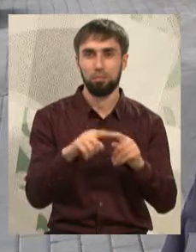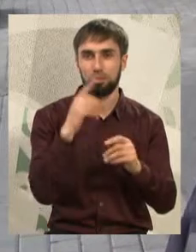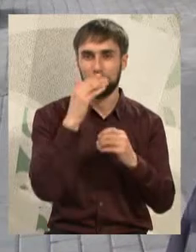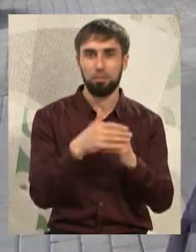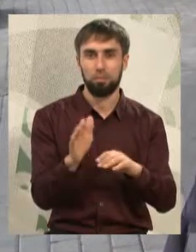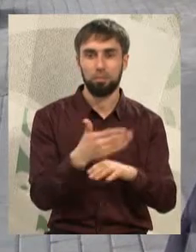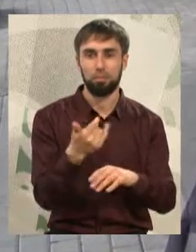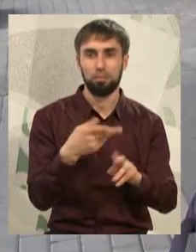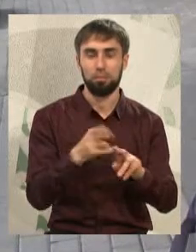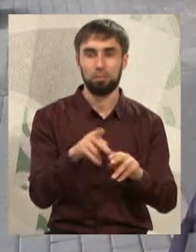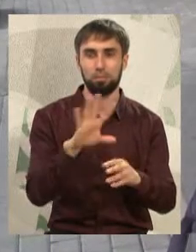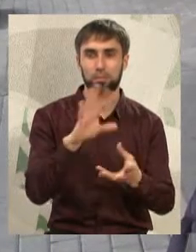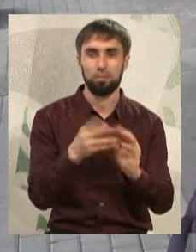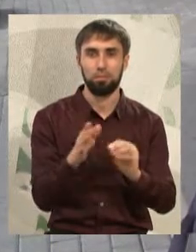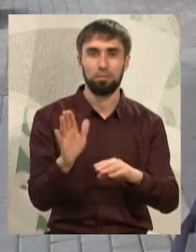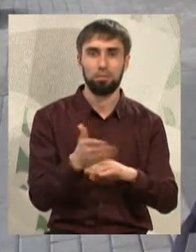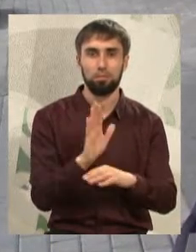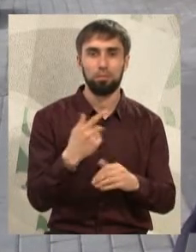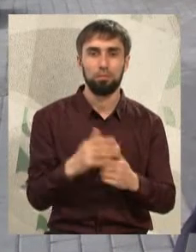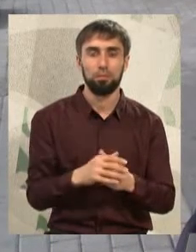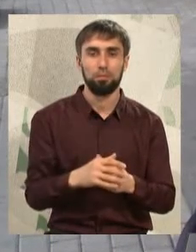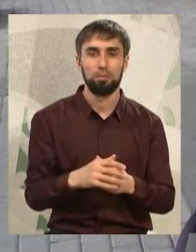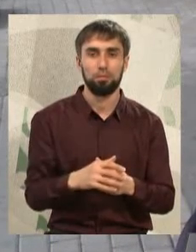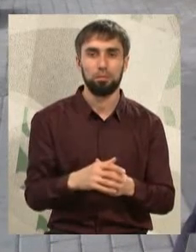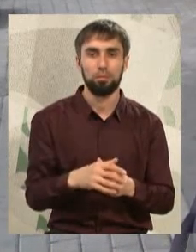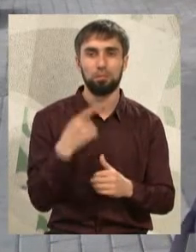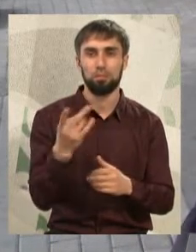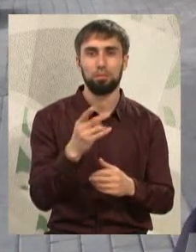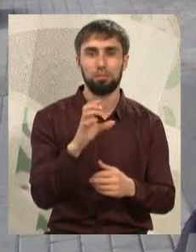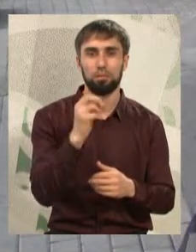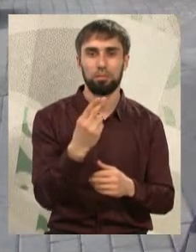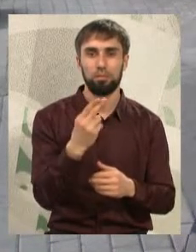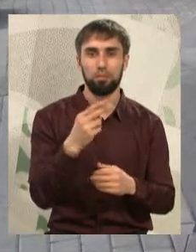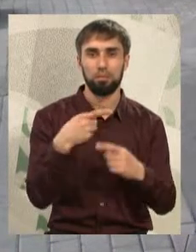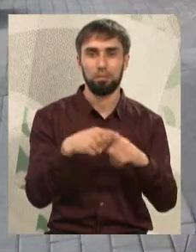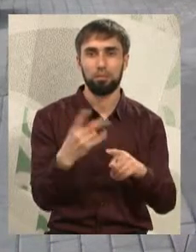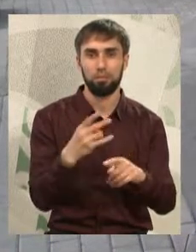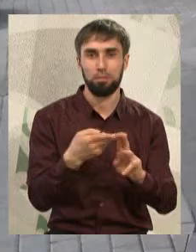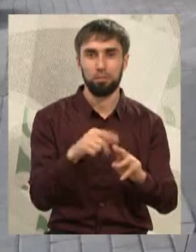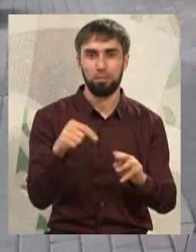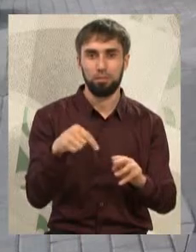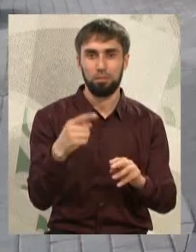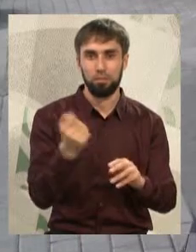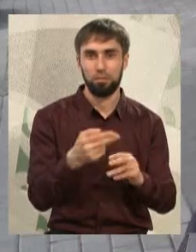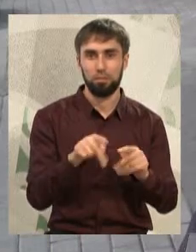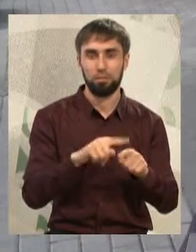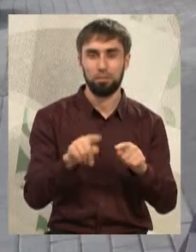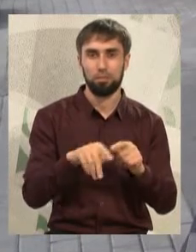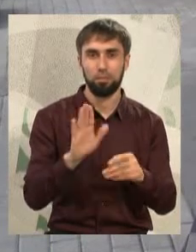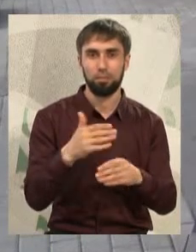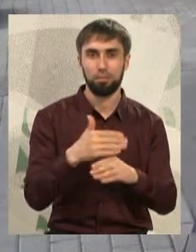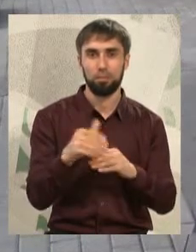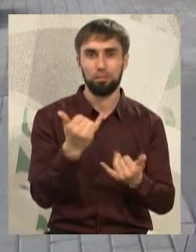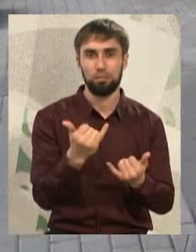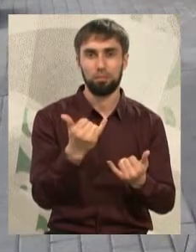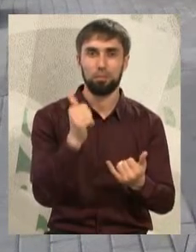сейчас позаботимся и его уберем. В течение какого? Спецтехника нужна там. Ну, в течение этой недели. В течение этой недели. Ну,